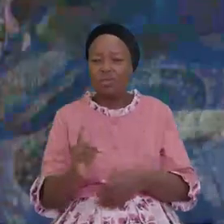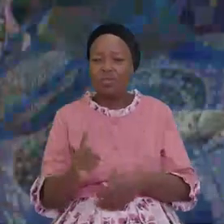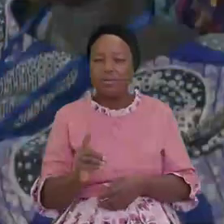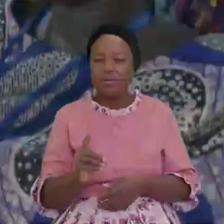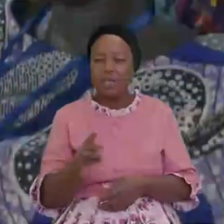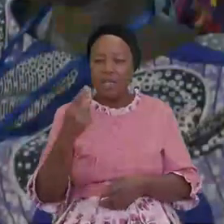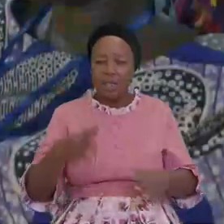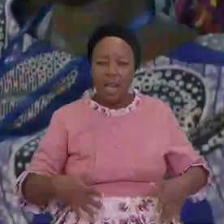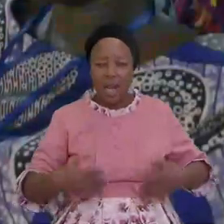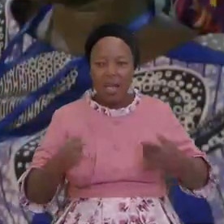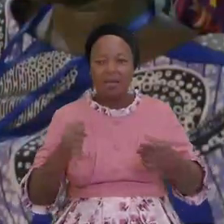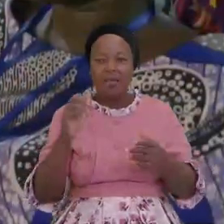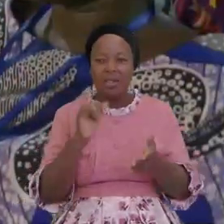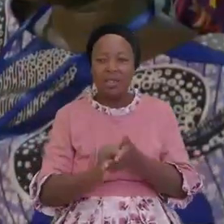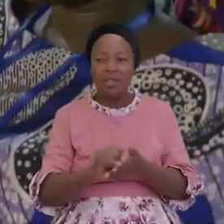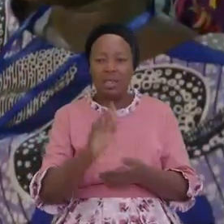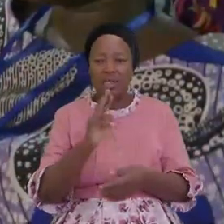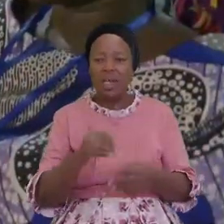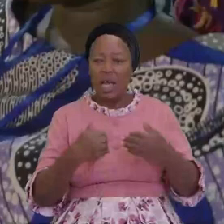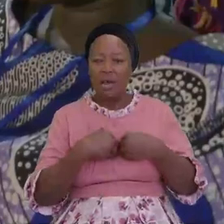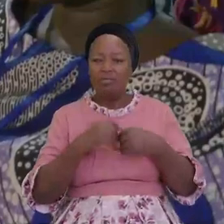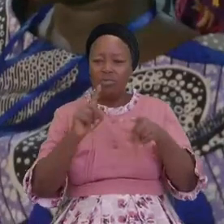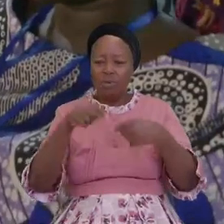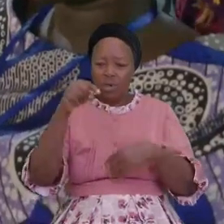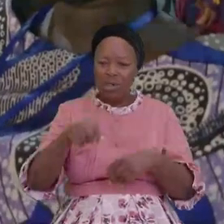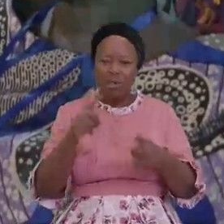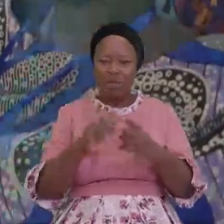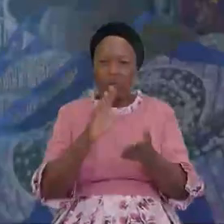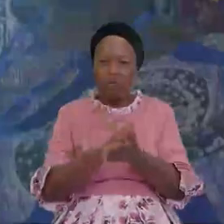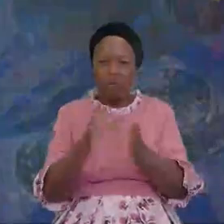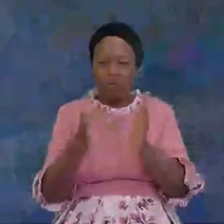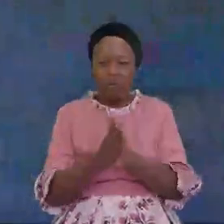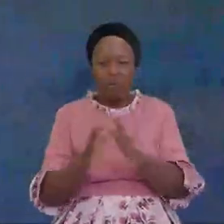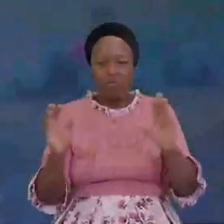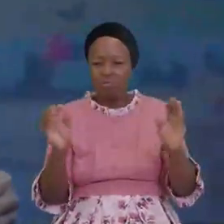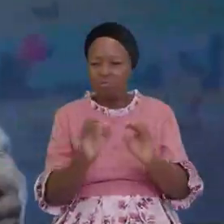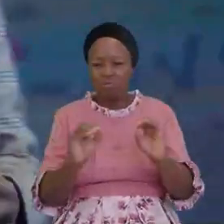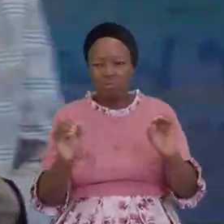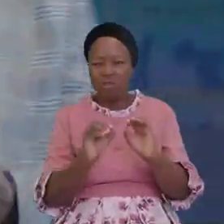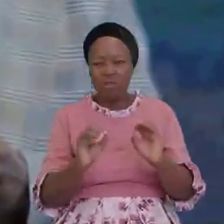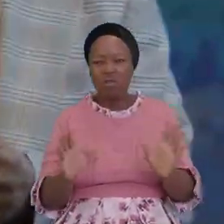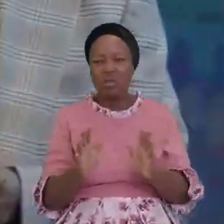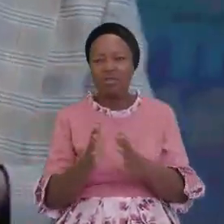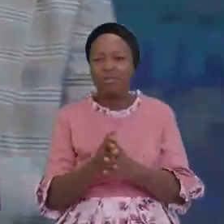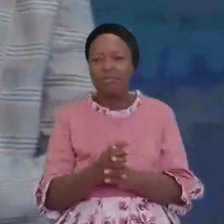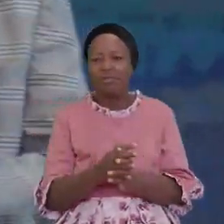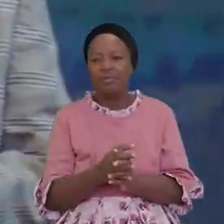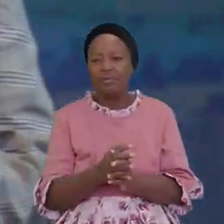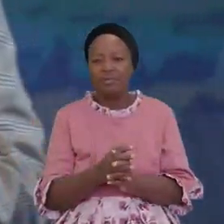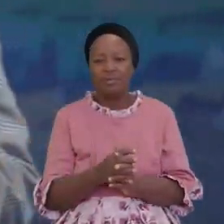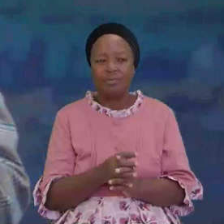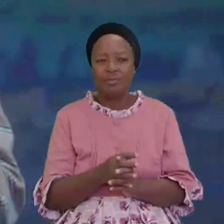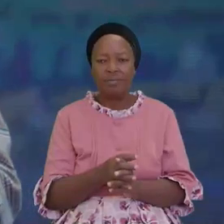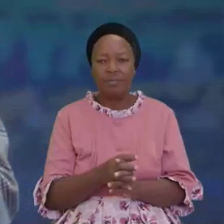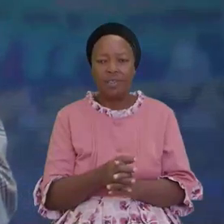les vies qui sont détruites, les vies qui sont totalement rabaissées et qui